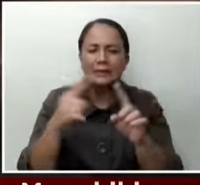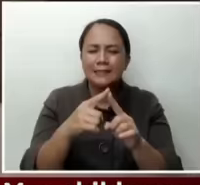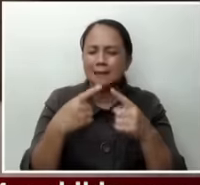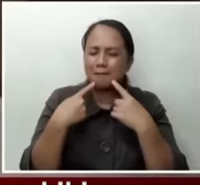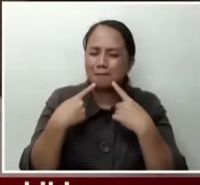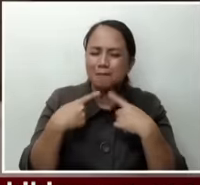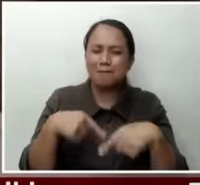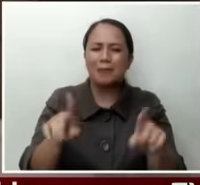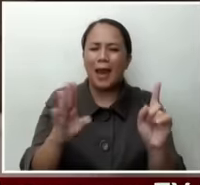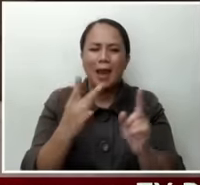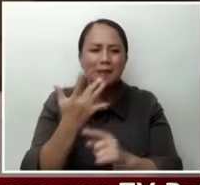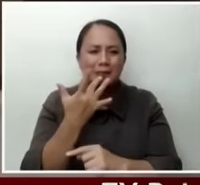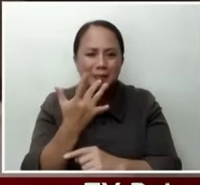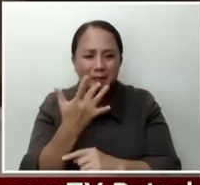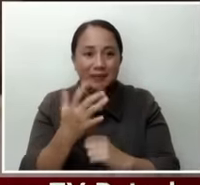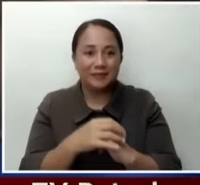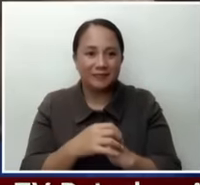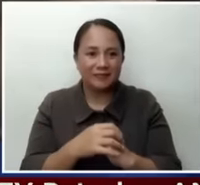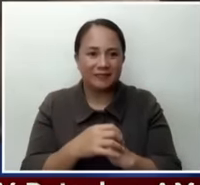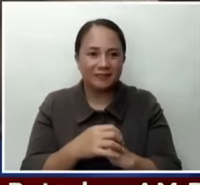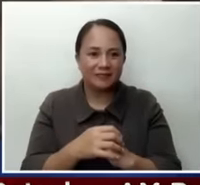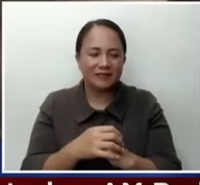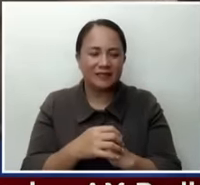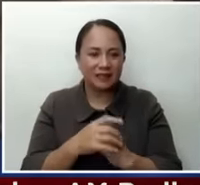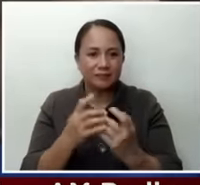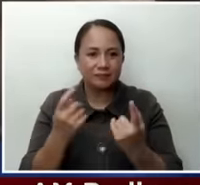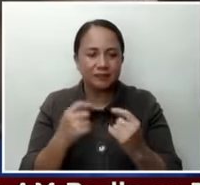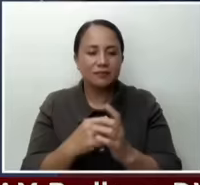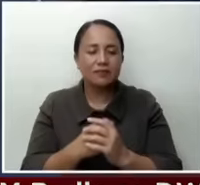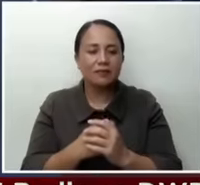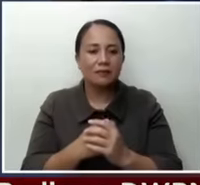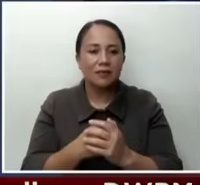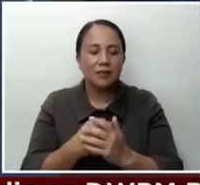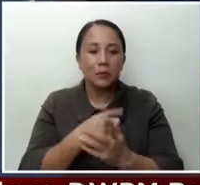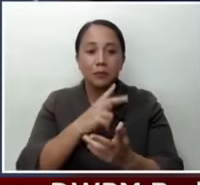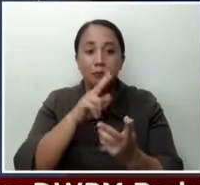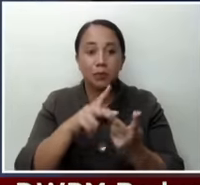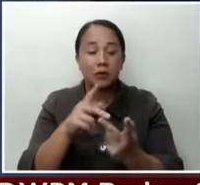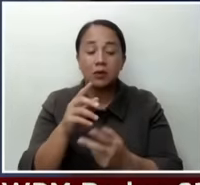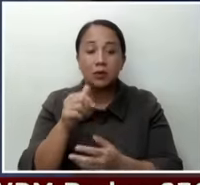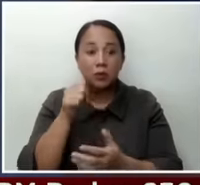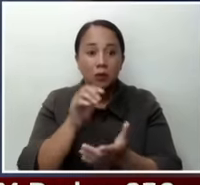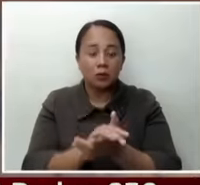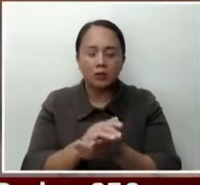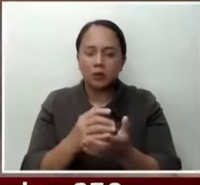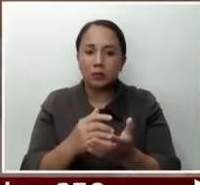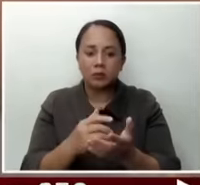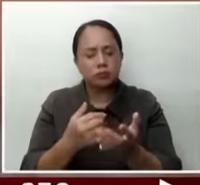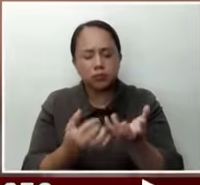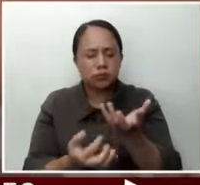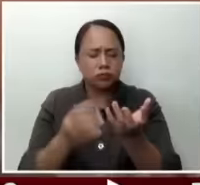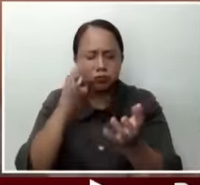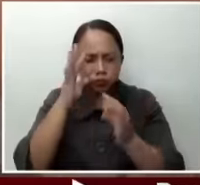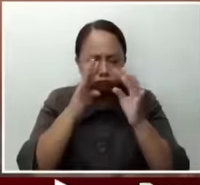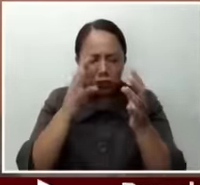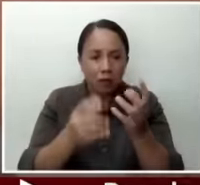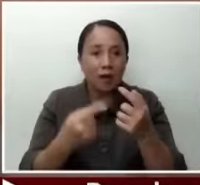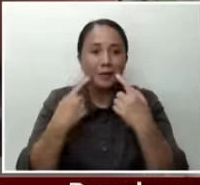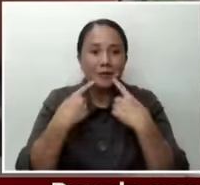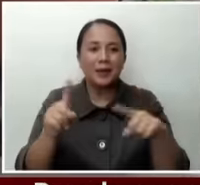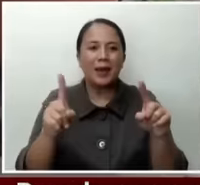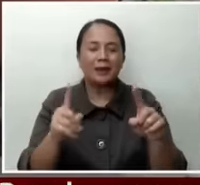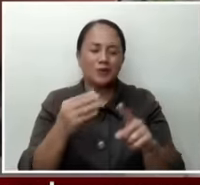ang tamang timpla. Inakal namin, and the perfect ni Mrs. yung marinade. Ang marinade po namin is homemade